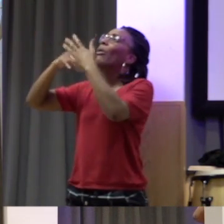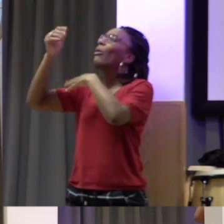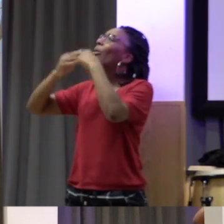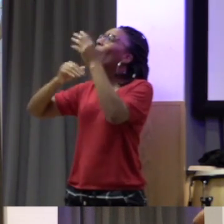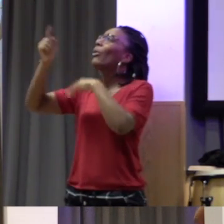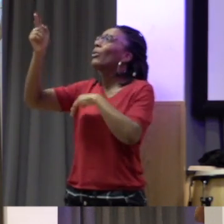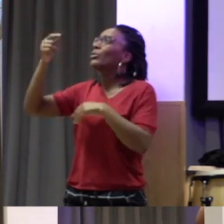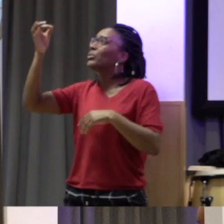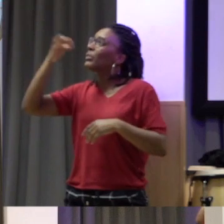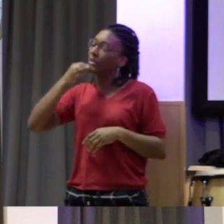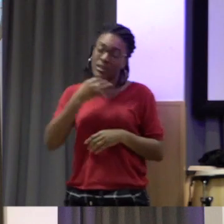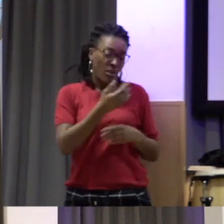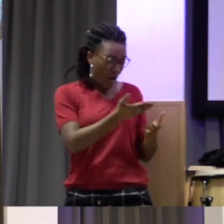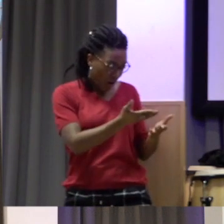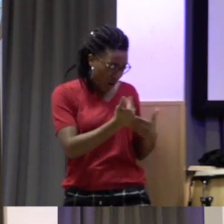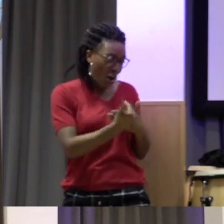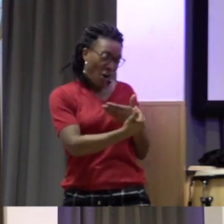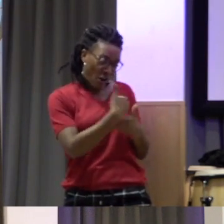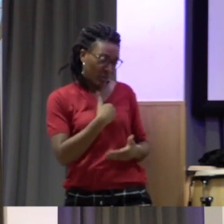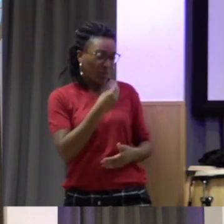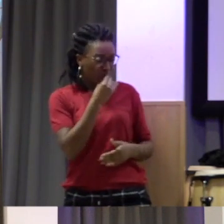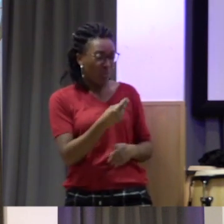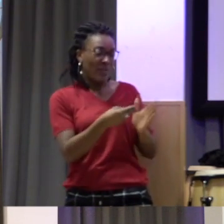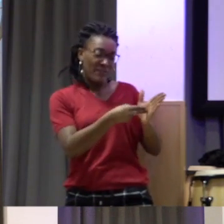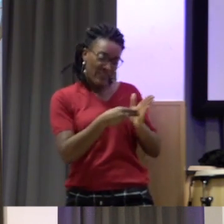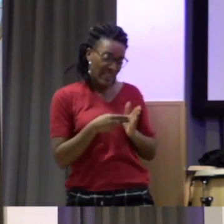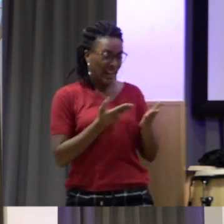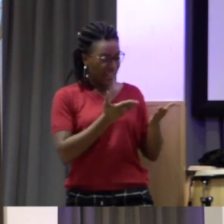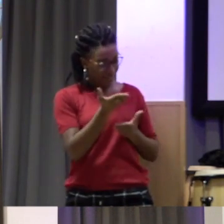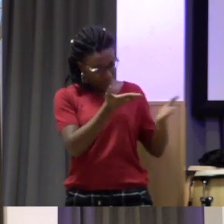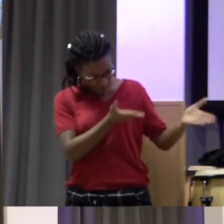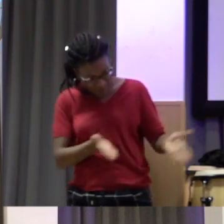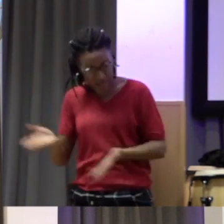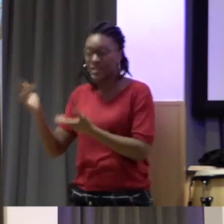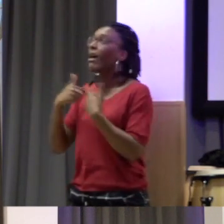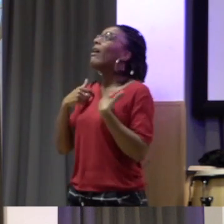fidèle et bon serviteur. Seigneur, je te loue, je te rends grâce. Amen.